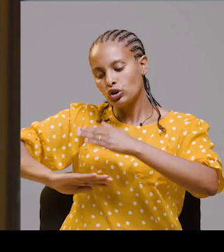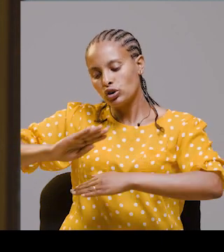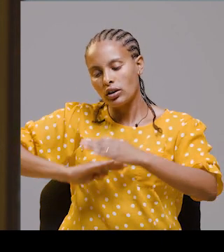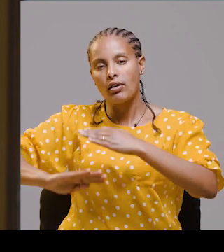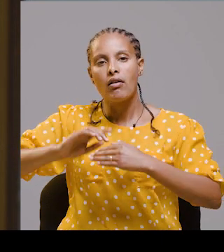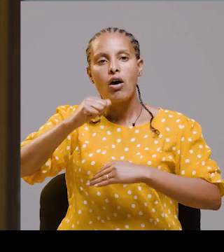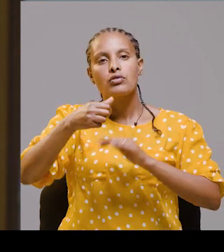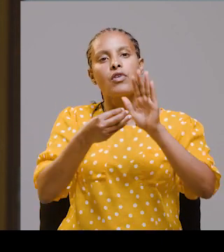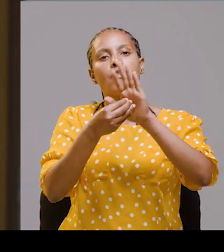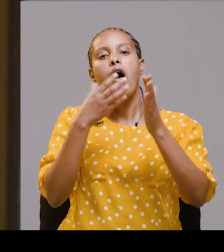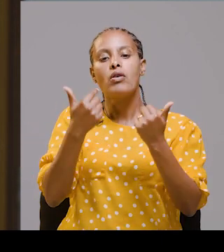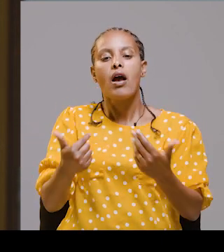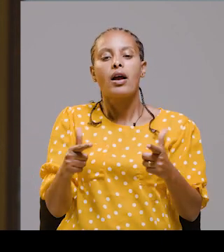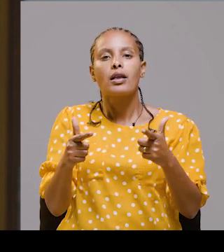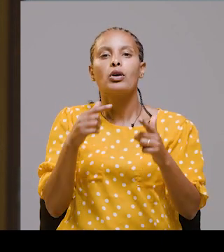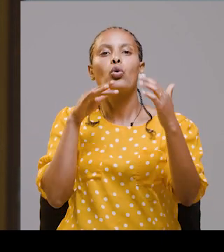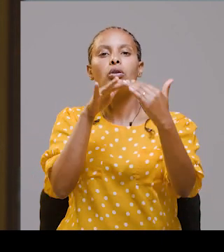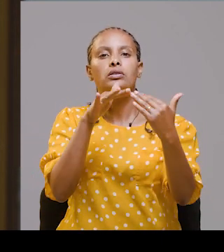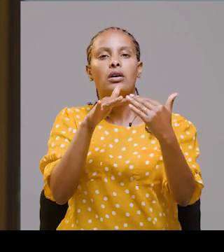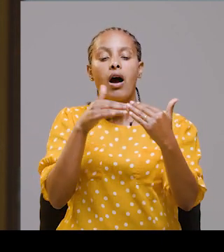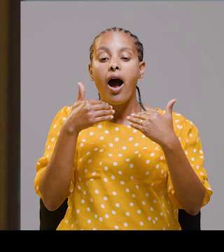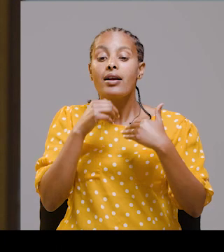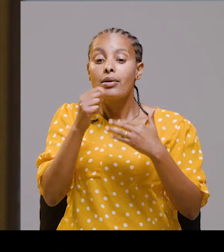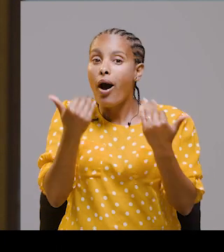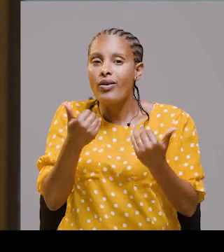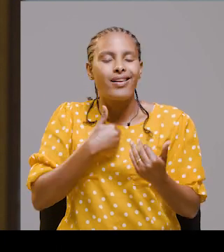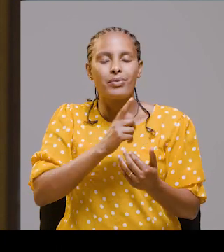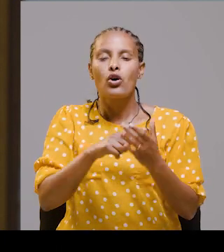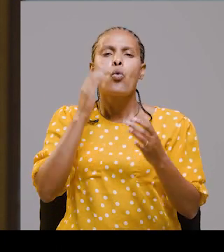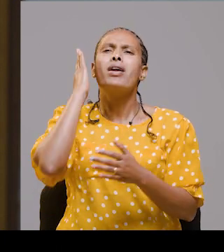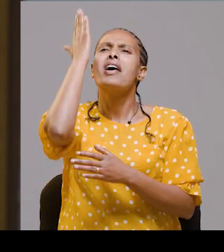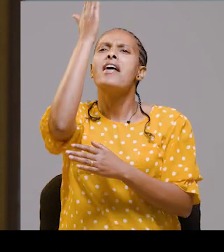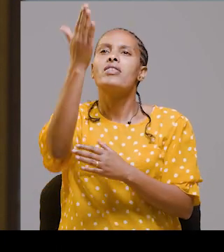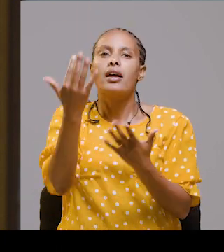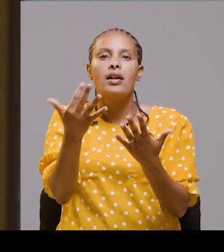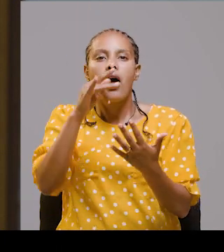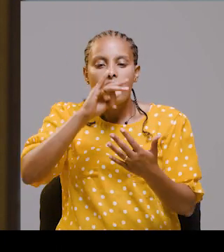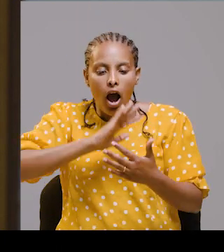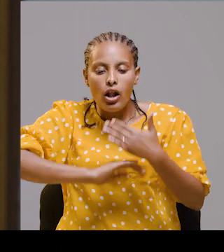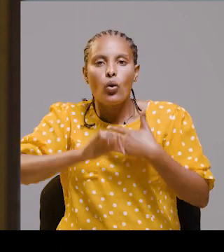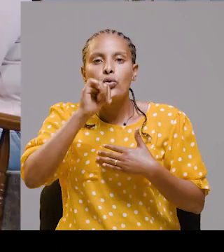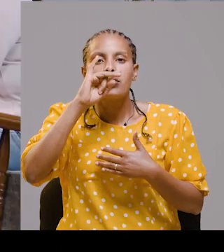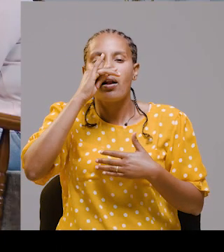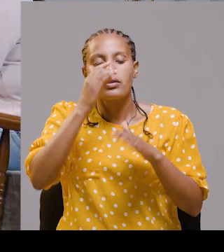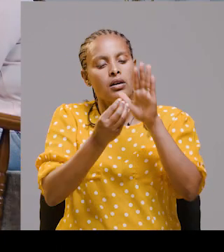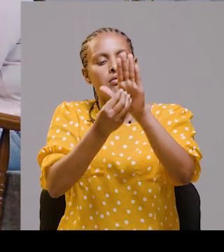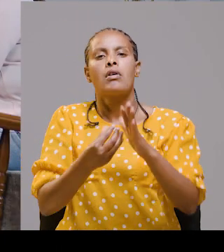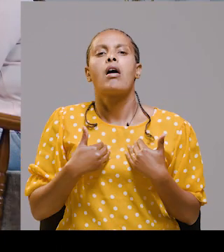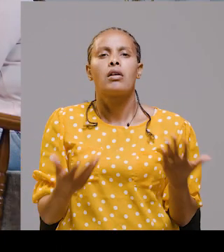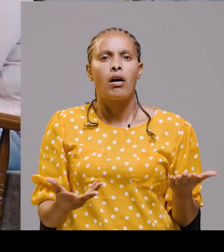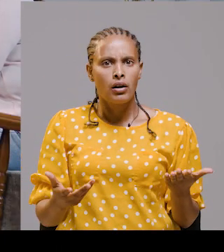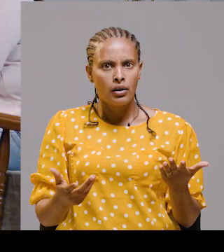أهون يالو تورنت أهون يغتا من تورنت عرلم أهون يالو تن جنا يالتو لدو تنسانات ولو أفكت يادرقات شوال